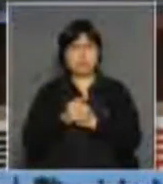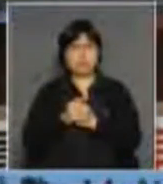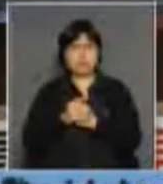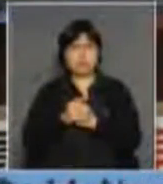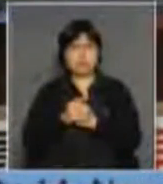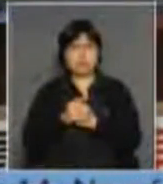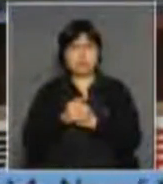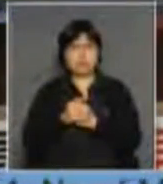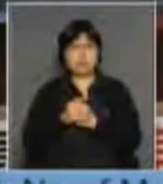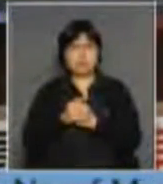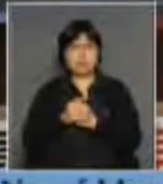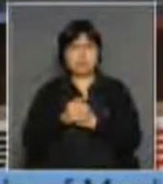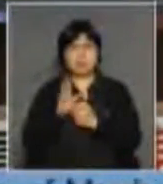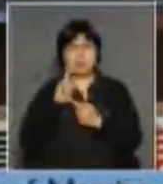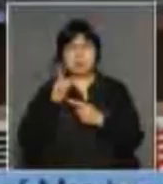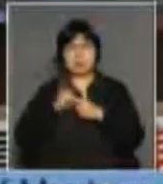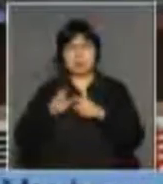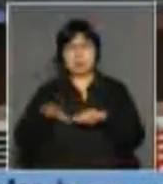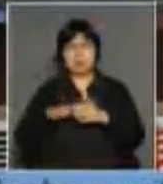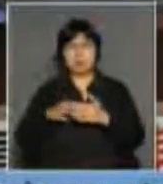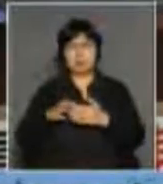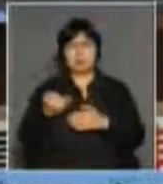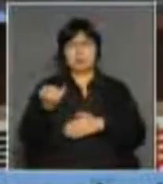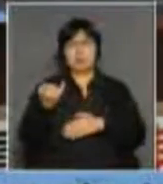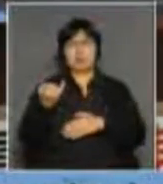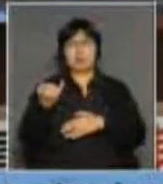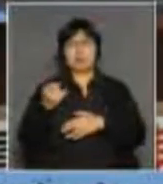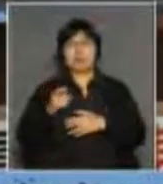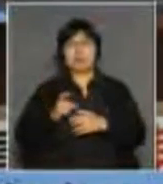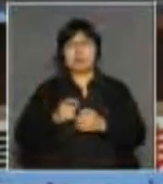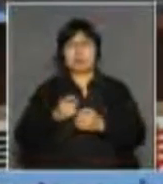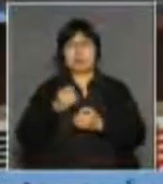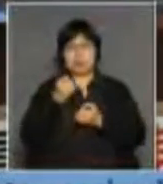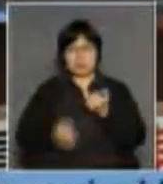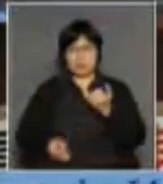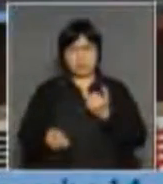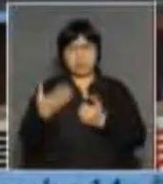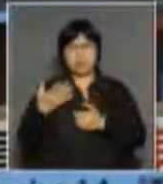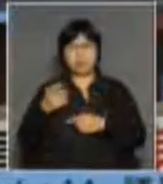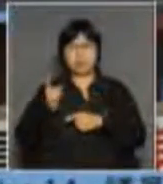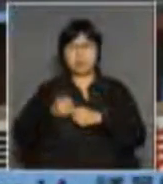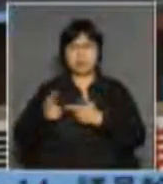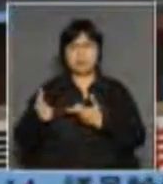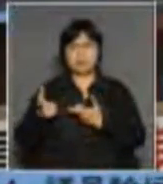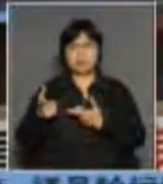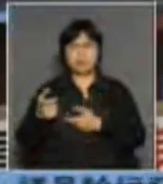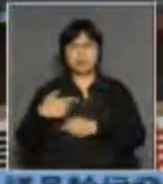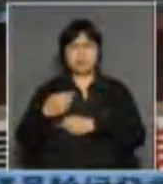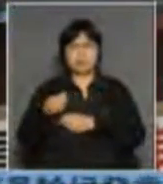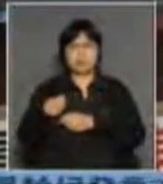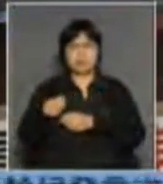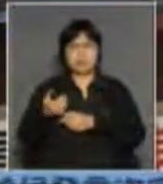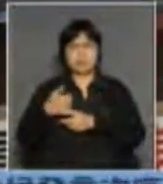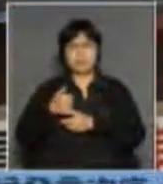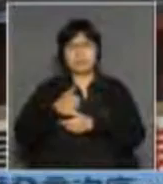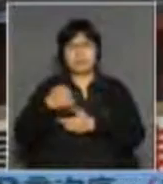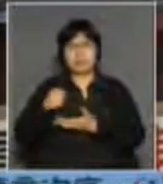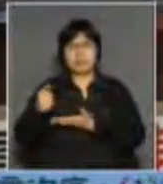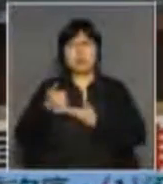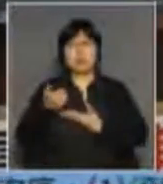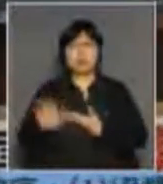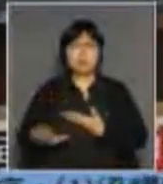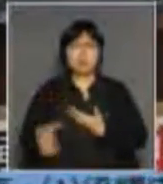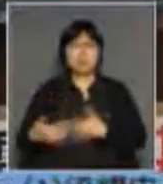innate disadvantage， 是與生俱來的，是你本來就原來你不夠財雄勢厚，那你不要邀請他